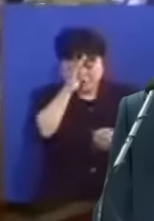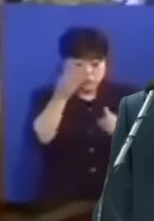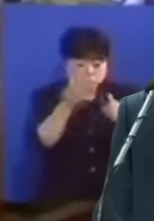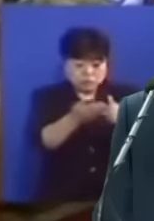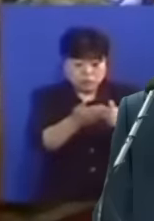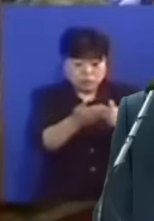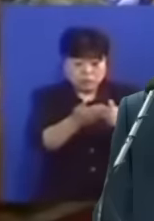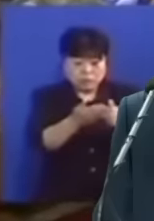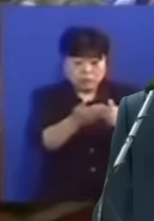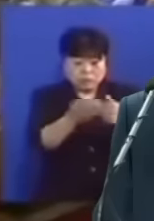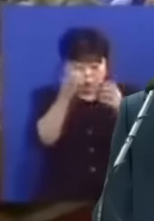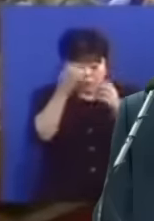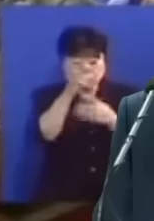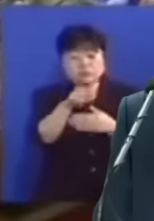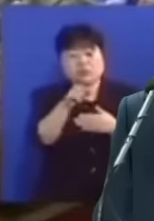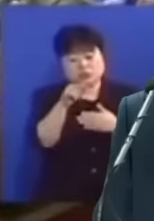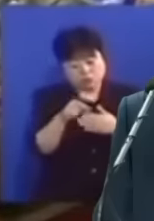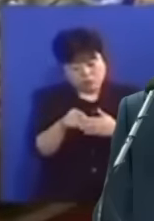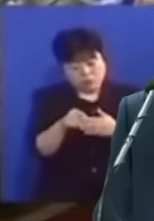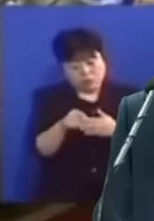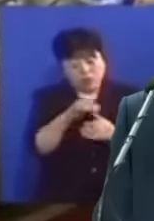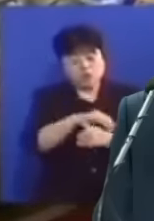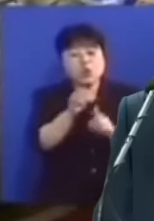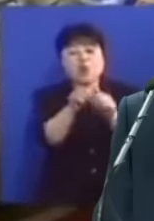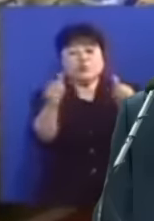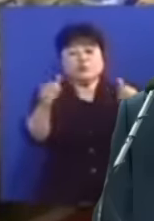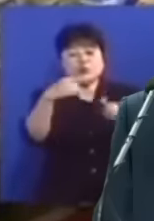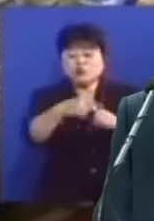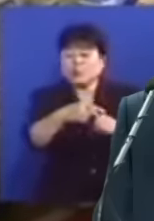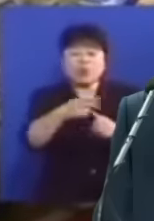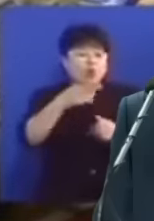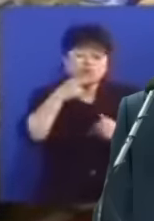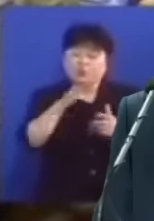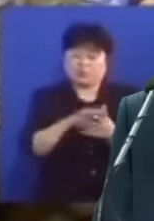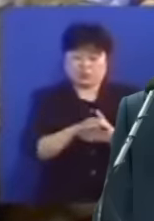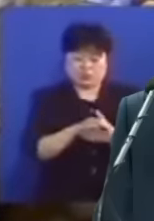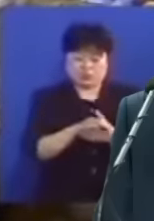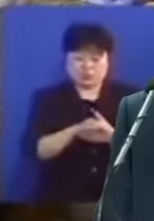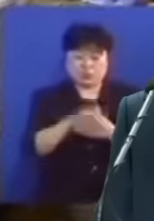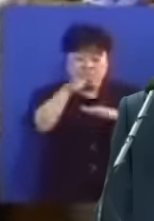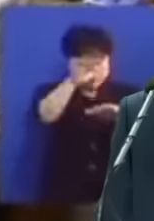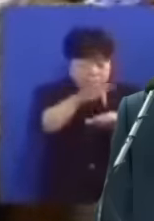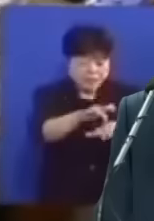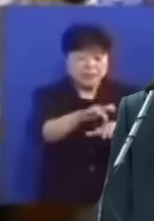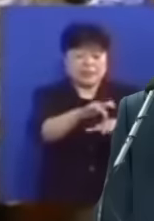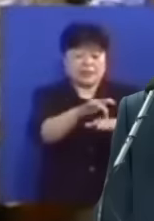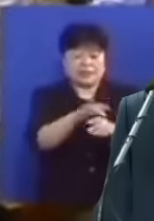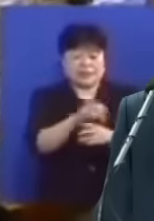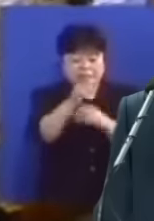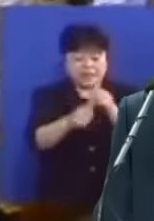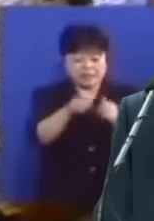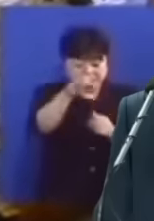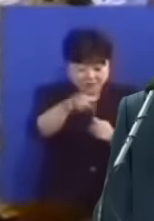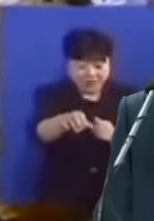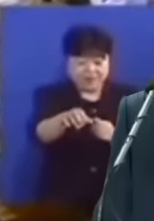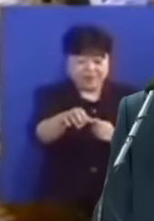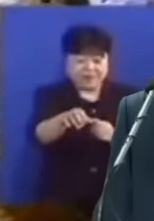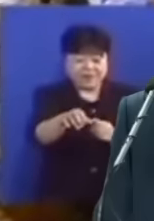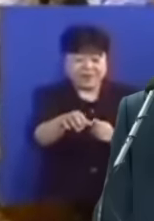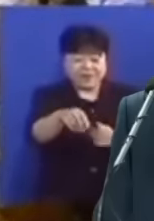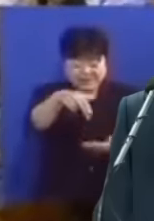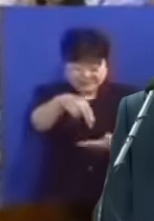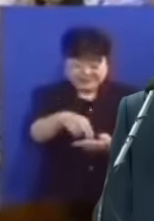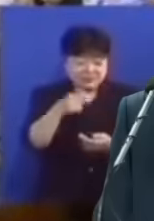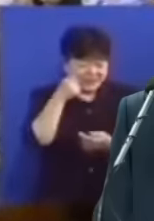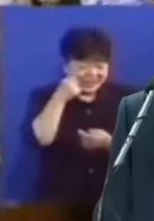그래요. 그런 고통 속에 있었는데도 욥이 욕했습니까? 마귀가 하나님 앞에 다시 나와